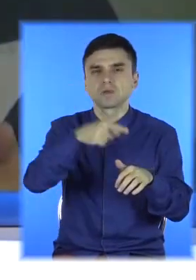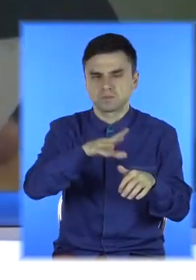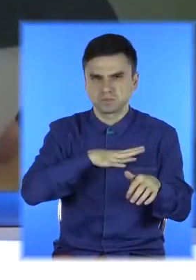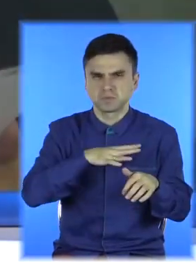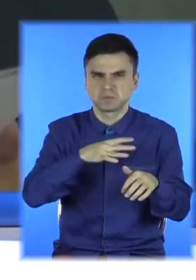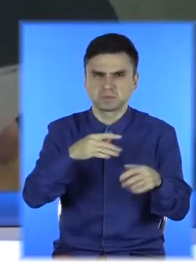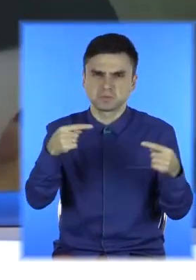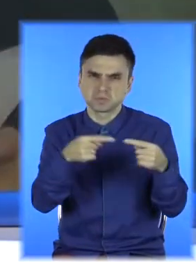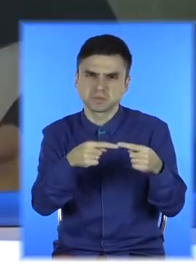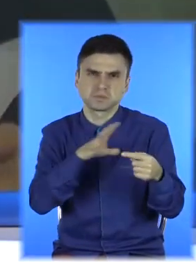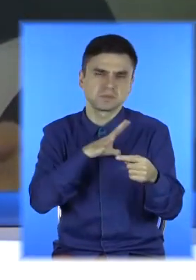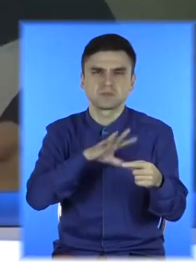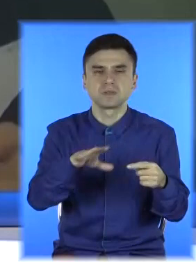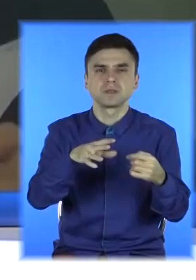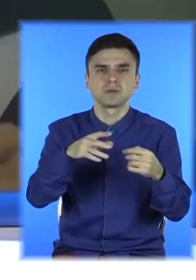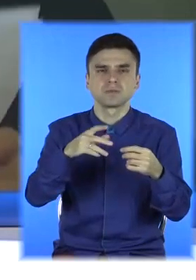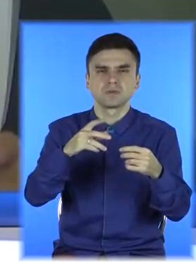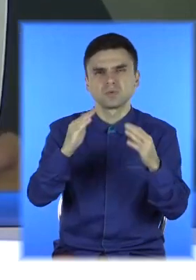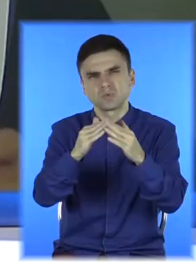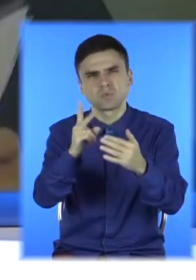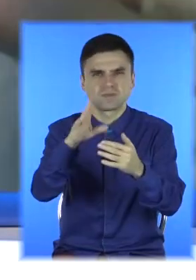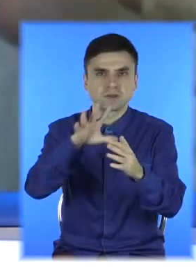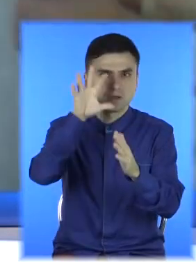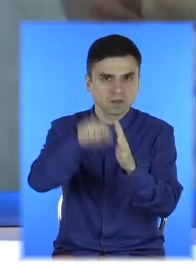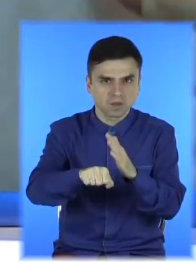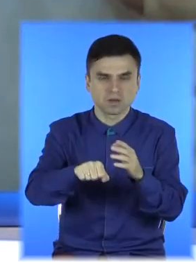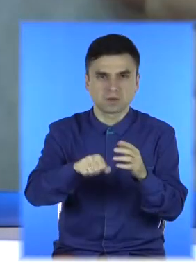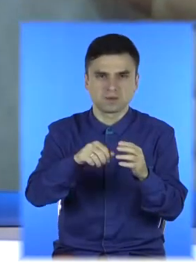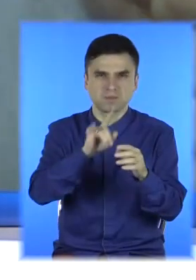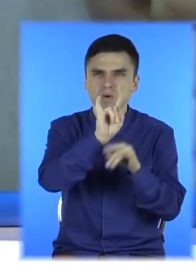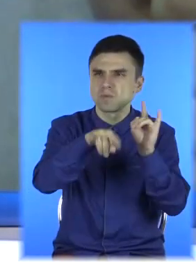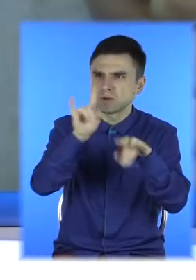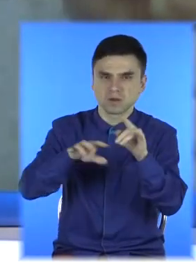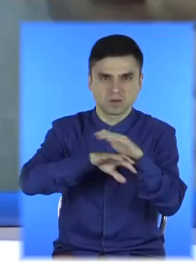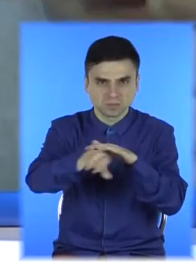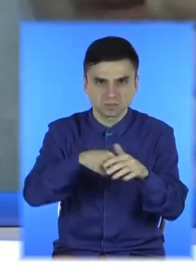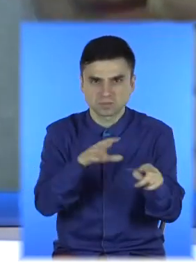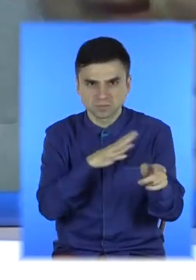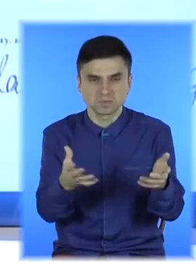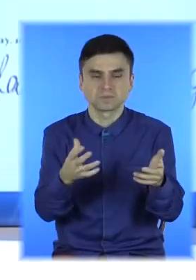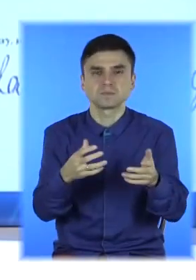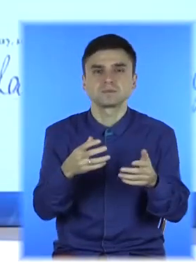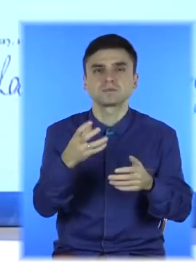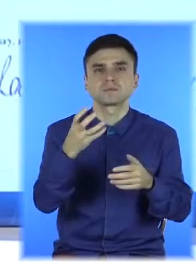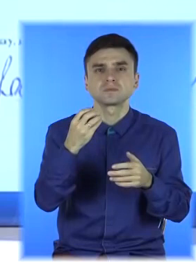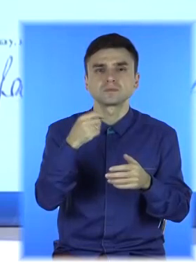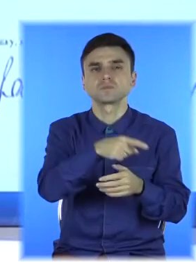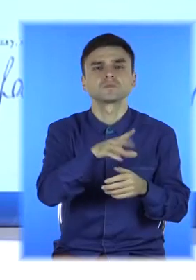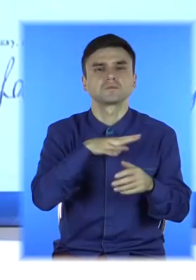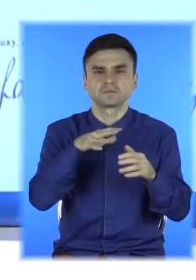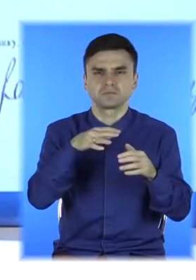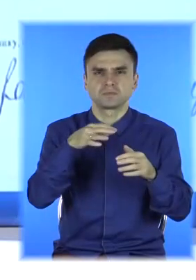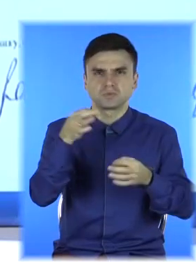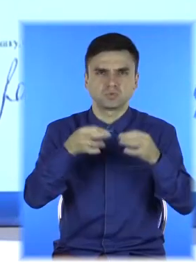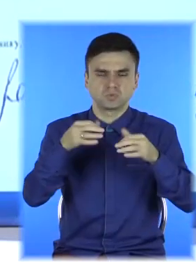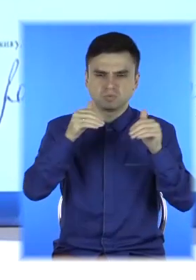досудового розслідування підозрюваних у викраденні та тортурах людей Олександра Оксамитного та Фаріда Партоєва. У